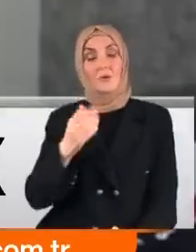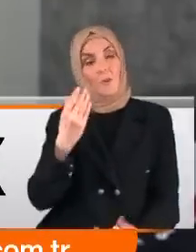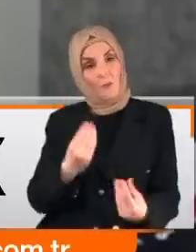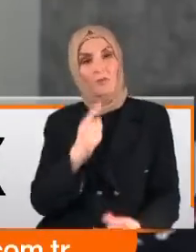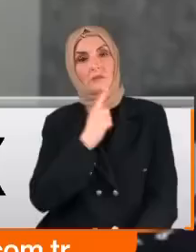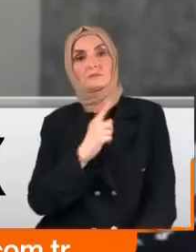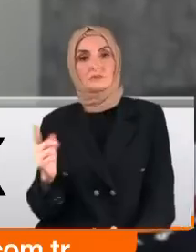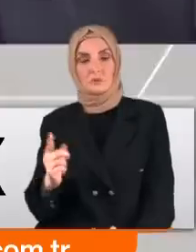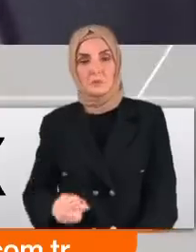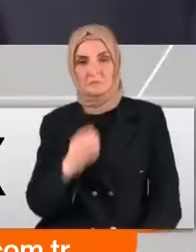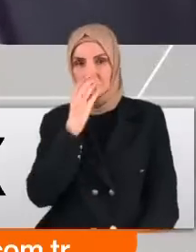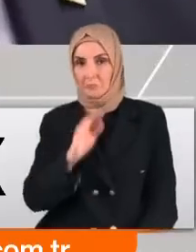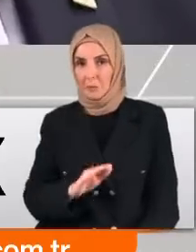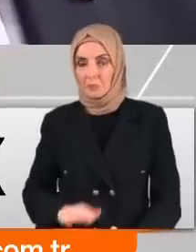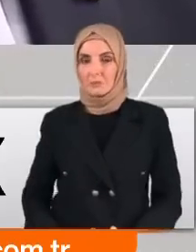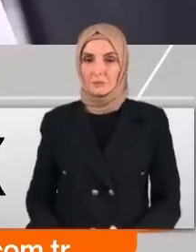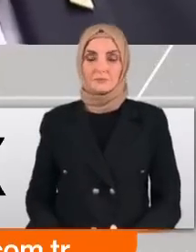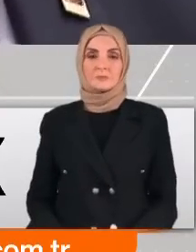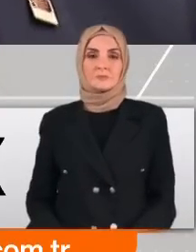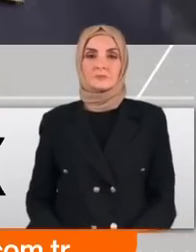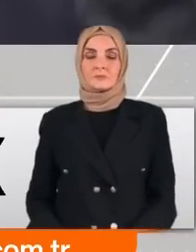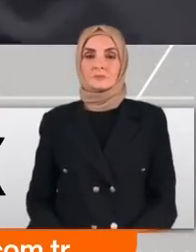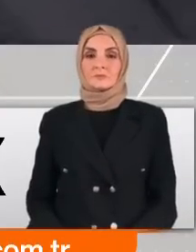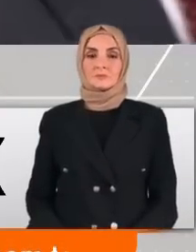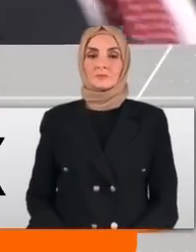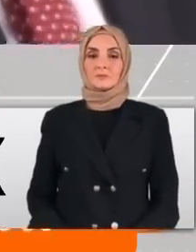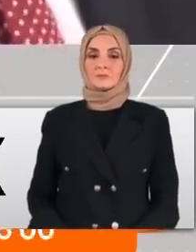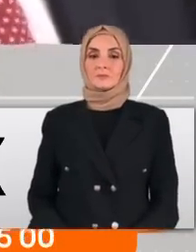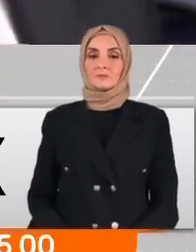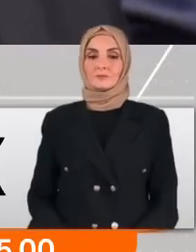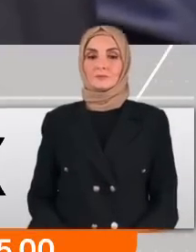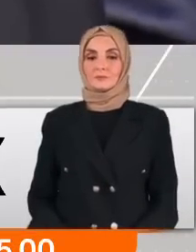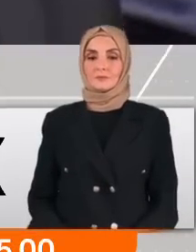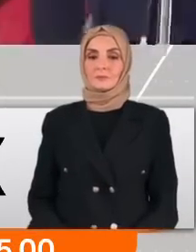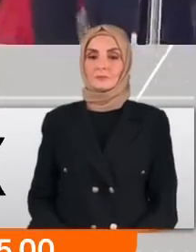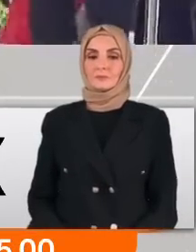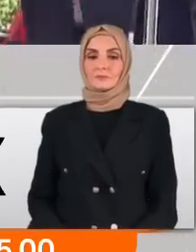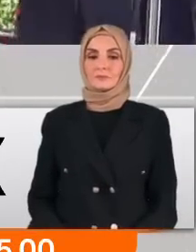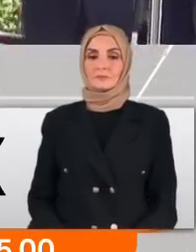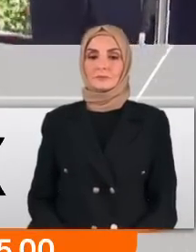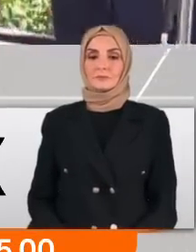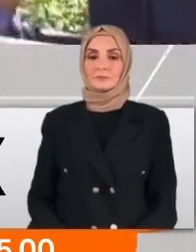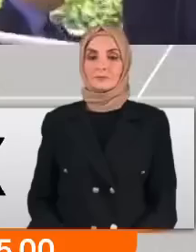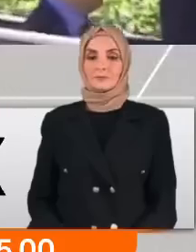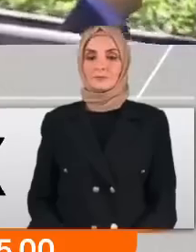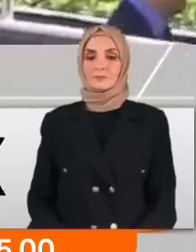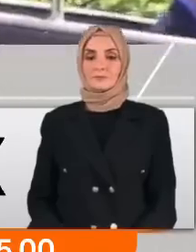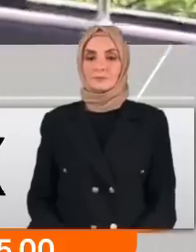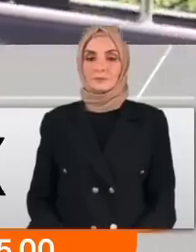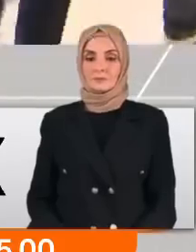ile saatlerce konuştuk. Evinde de konuştuk, partisinde de konuştuk. İkna etmek için çok uğraştık. Ancak şu ana